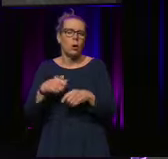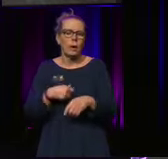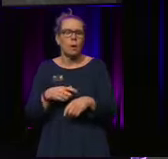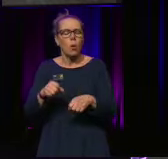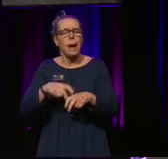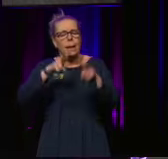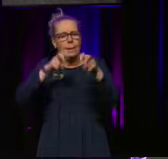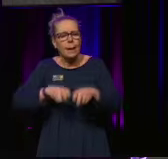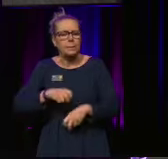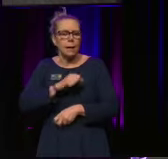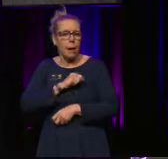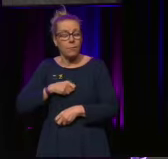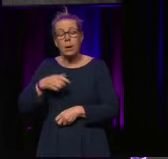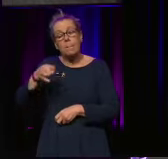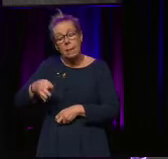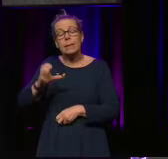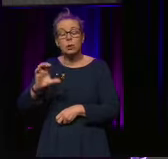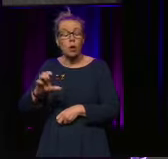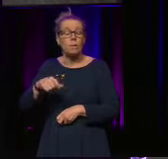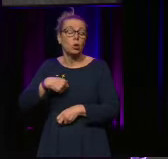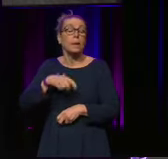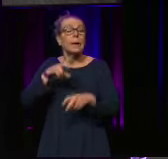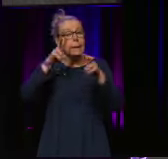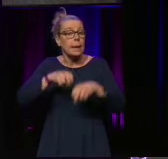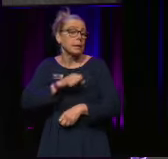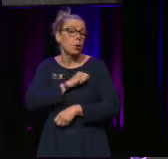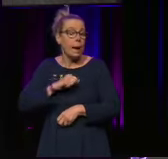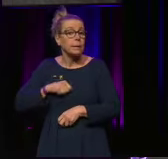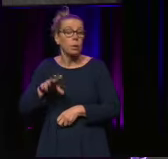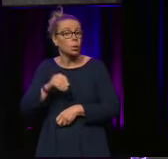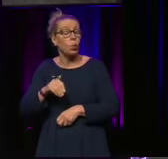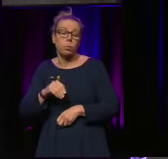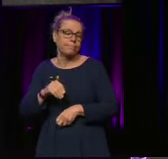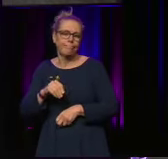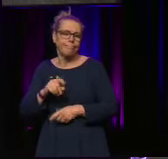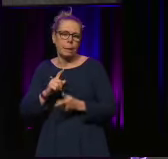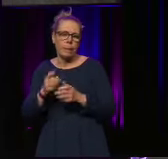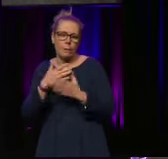faller man i onåd. Liksom alla andra oberoende